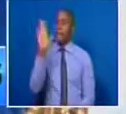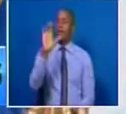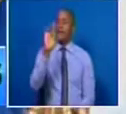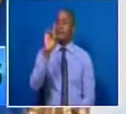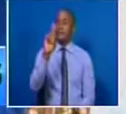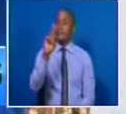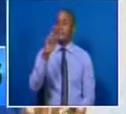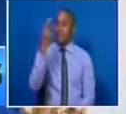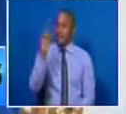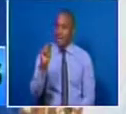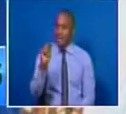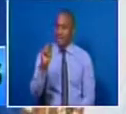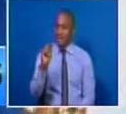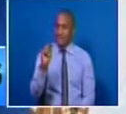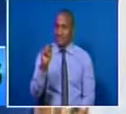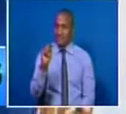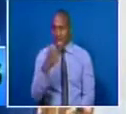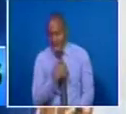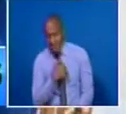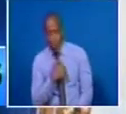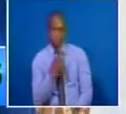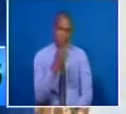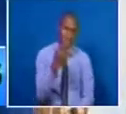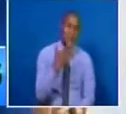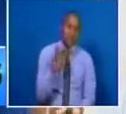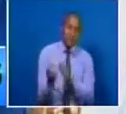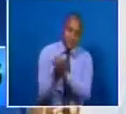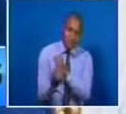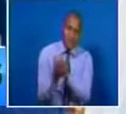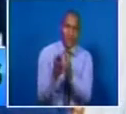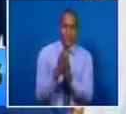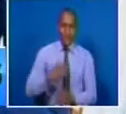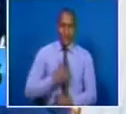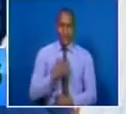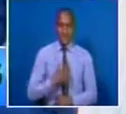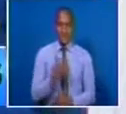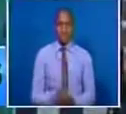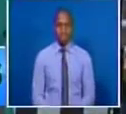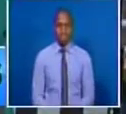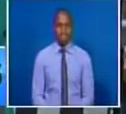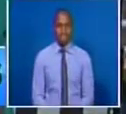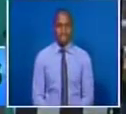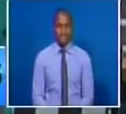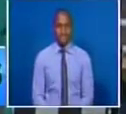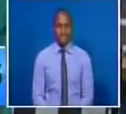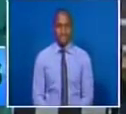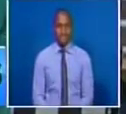Kaemba ambaye kidogo nasikia na mawili matatu waweze kuzungumza na wageni siku hii.